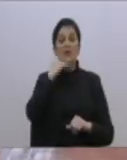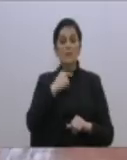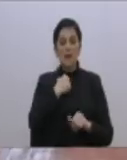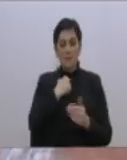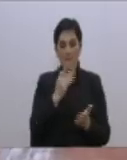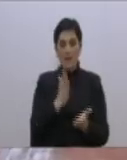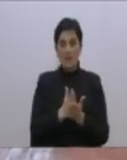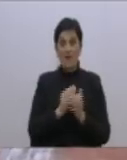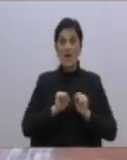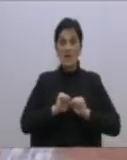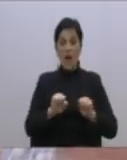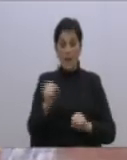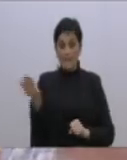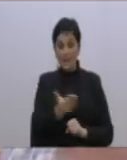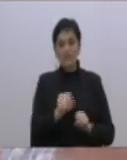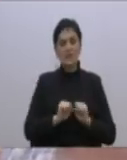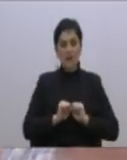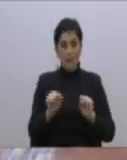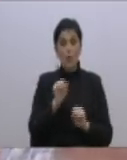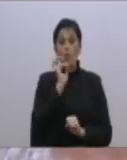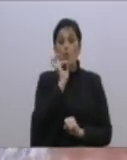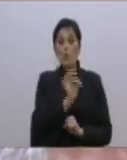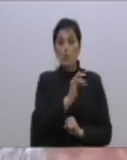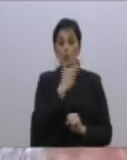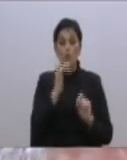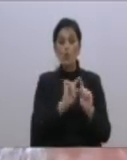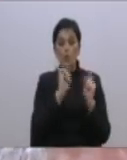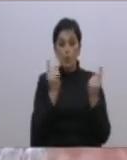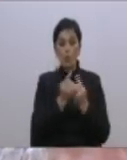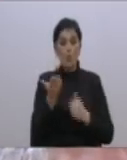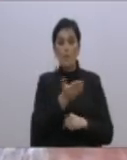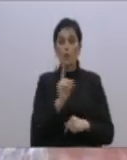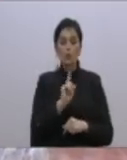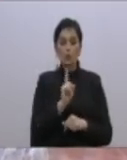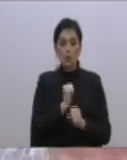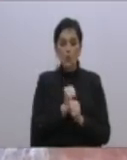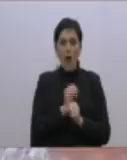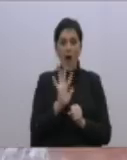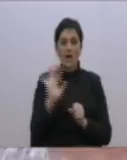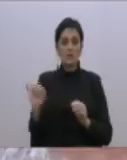ամիստույս, գաբետետ դա ուտխարի թկոնս ումրավուլեսովաս, նու հակետև են